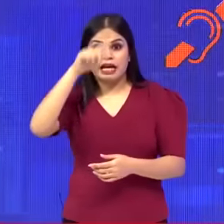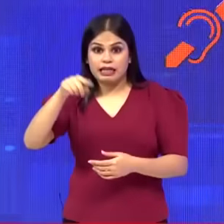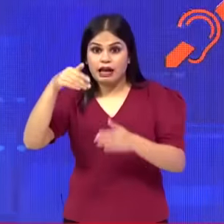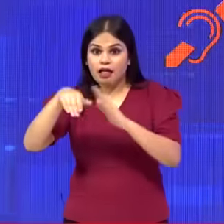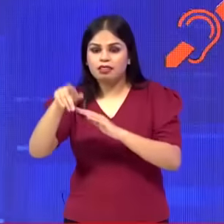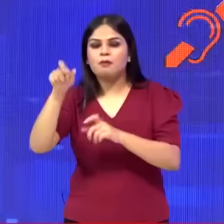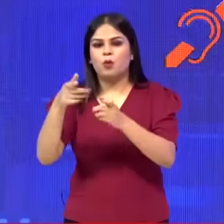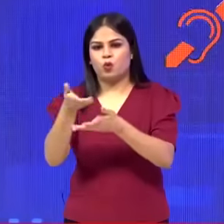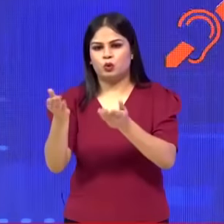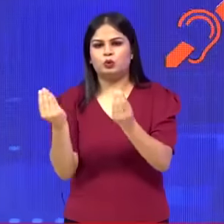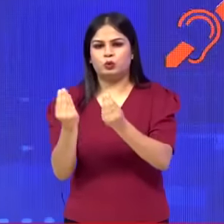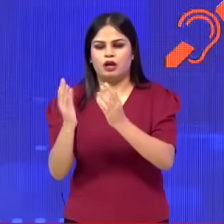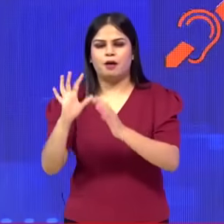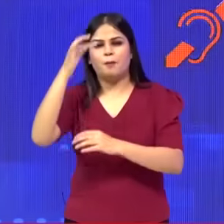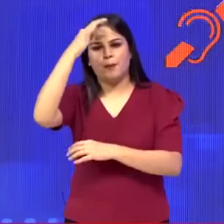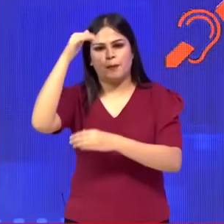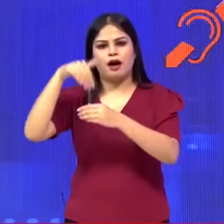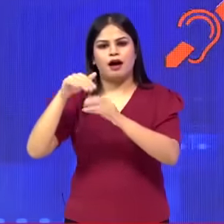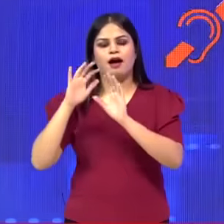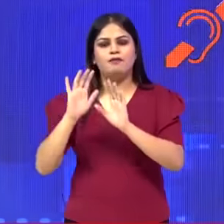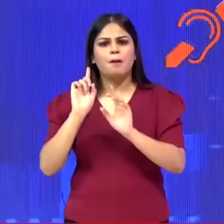सा है प्रॉब्लम, बट